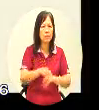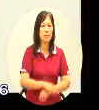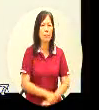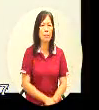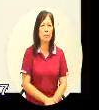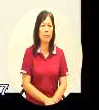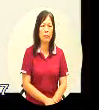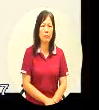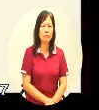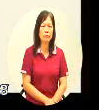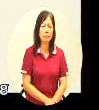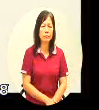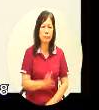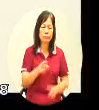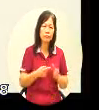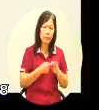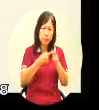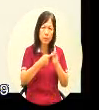所以我